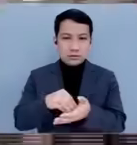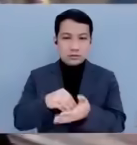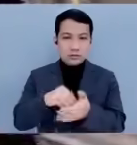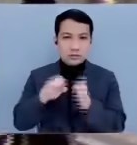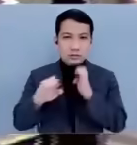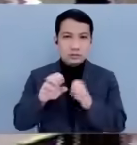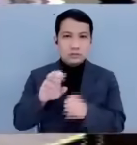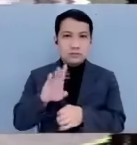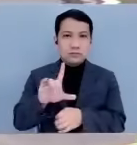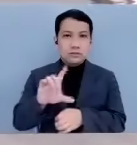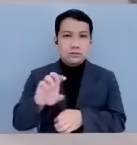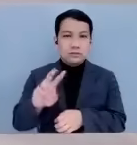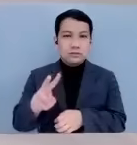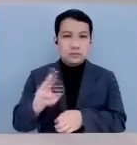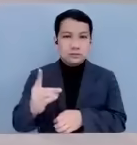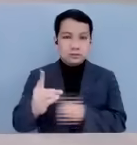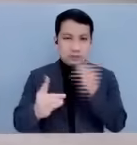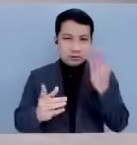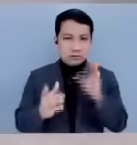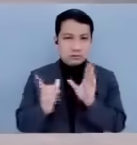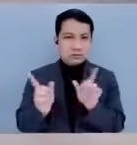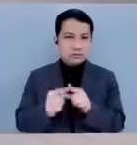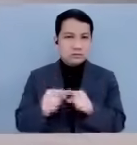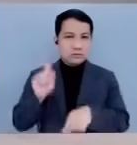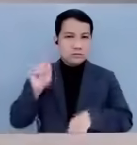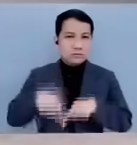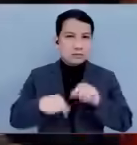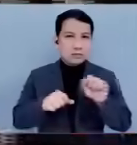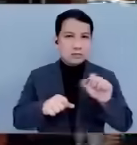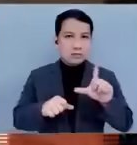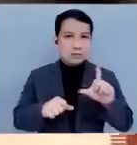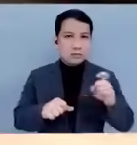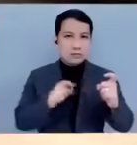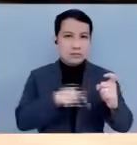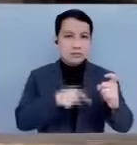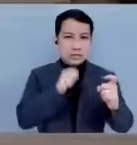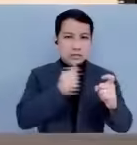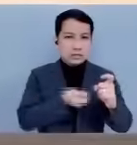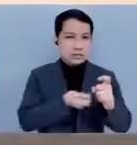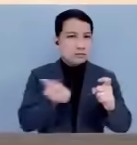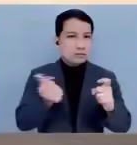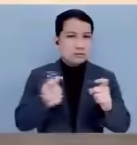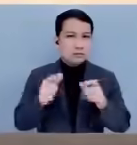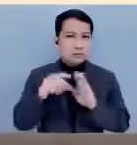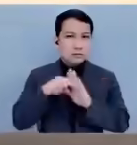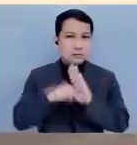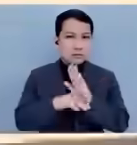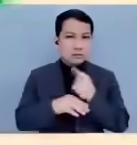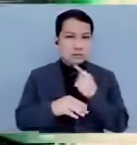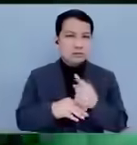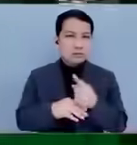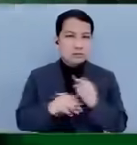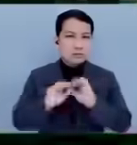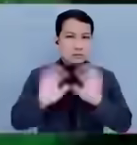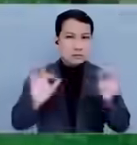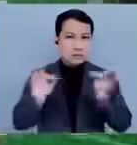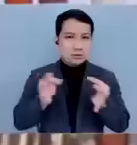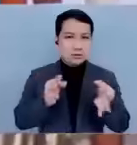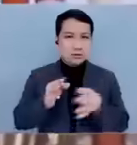Boulevard. Paliwanag nila, hindi nila sakop ang SLEX kaya nila ito tinanggal sa listahan. Paglilinaw din ng